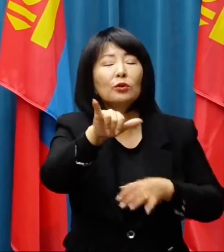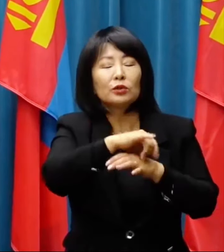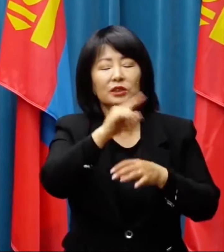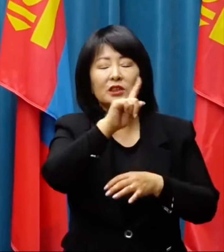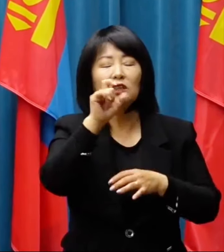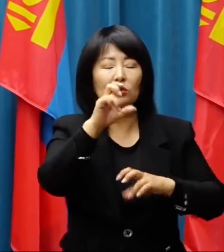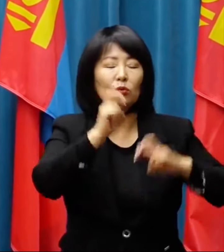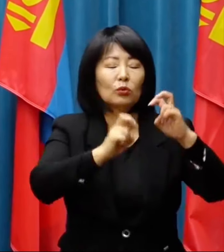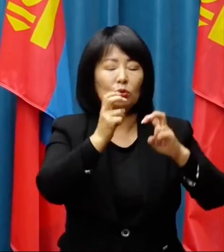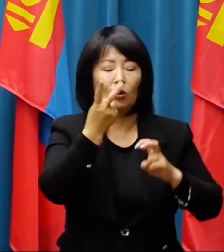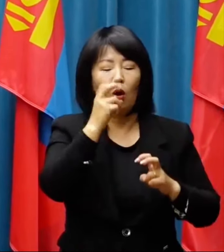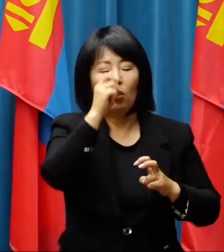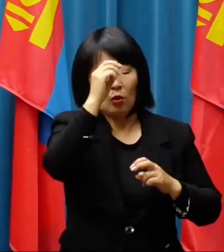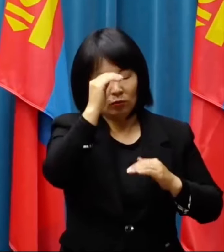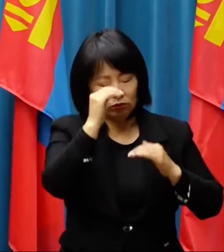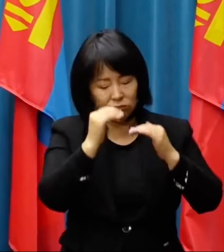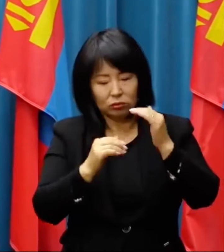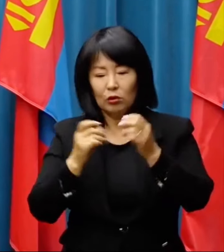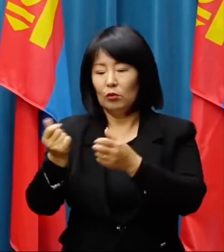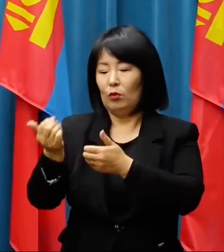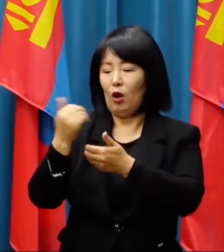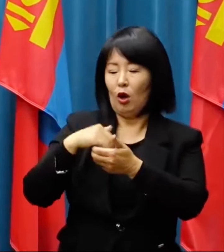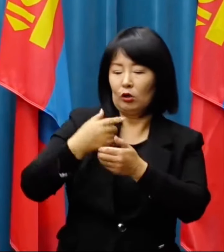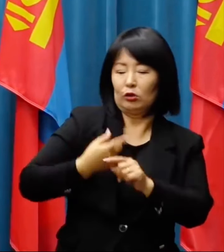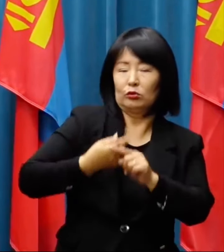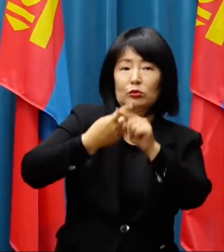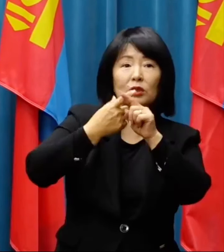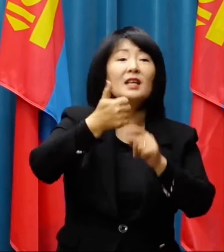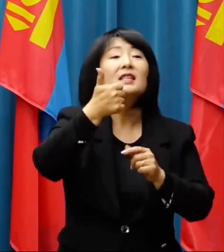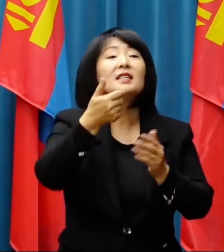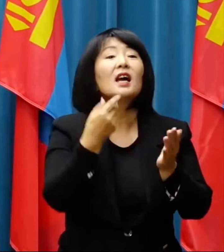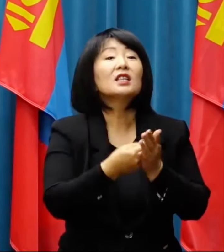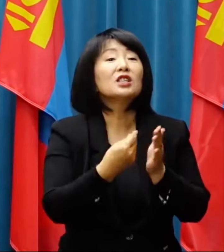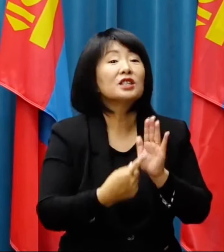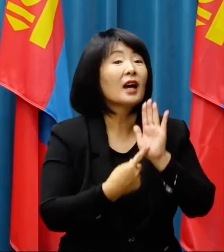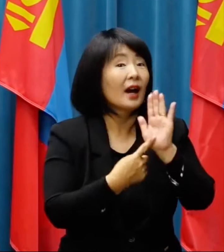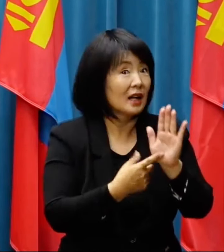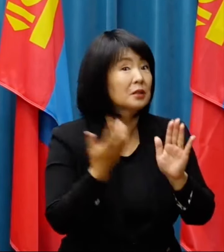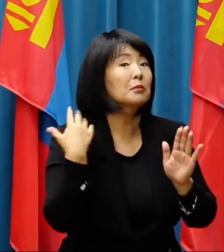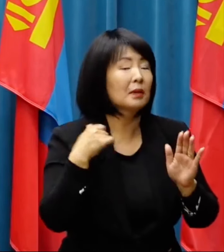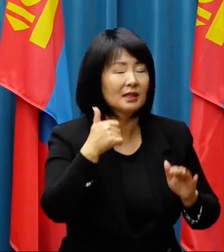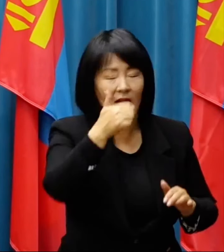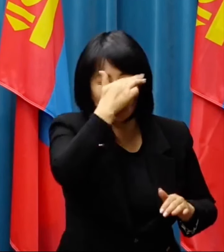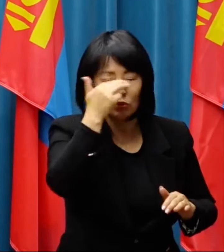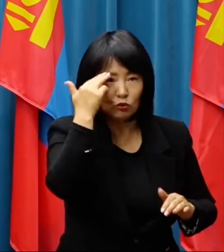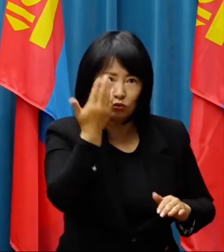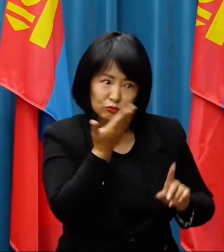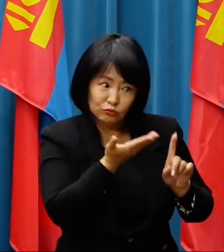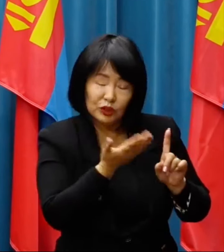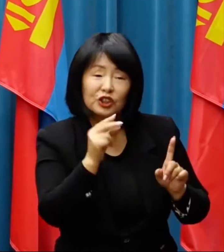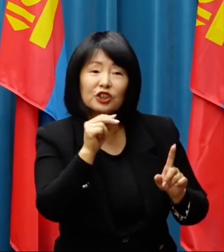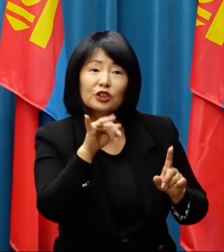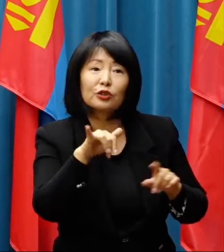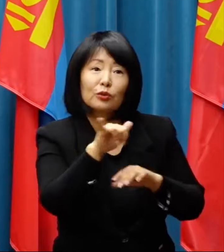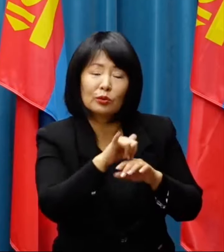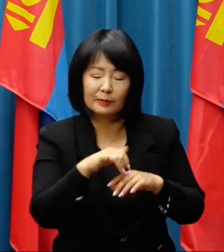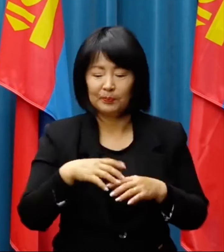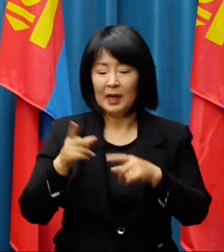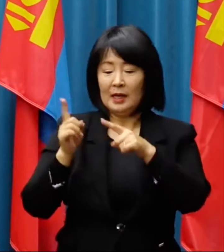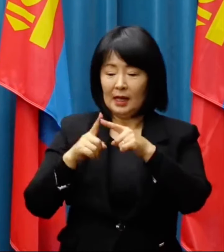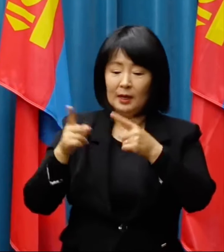өртөг буурсан. За, ингээд орлого өссөн гэсэн ийм сайн үзүүлэлтүүд бол гарч ирсэн, сайн туршлага байдаг. Мөн Сауди